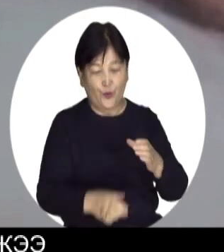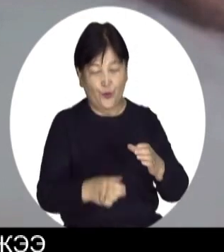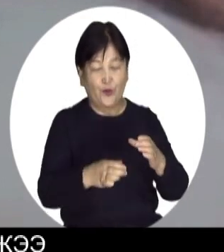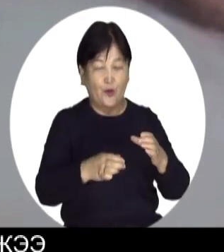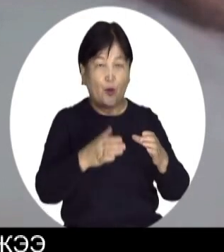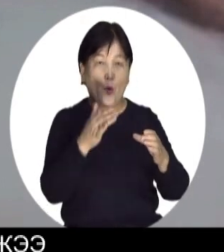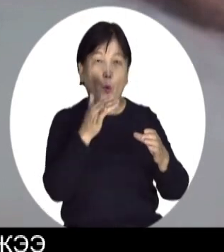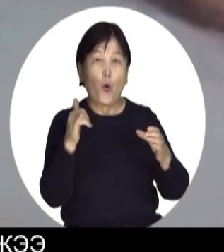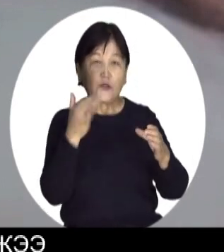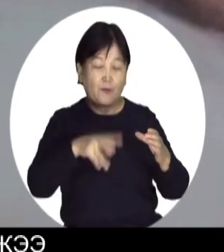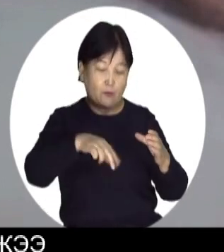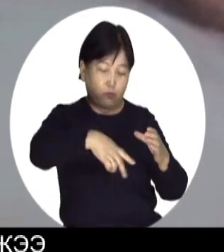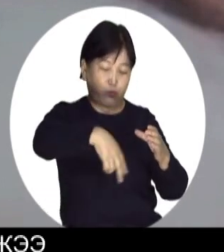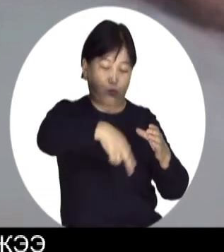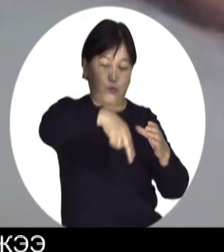уусмал булангартаад